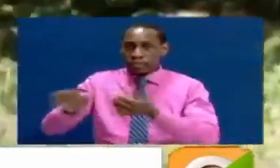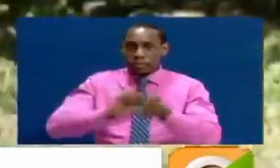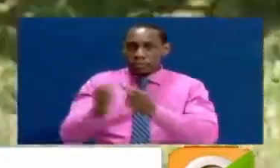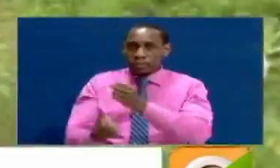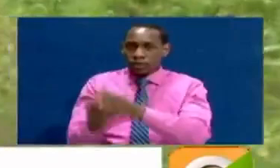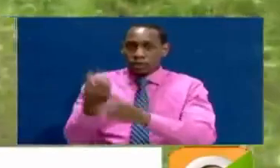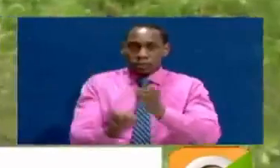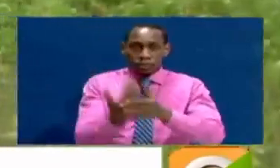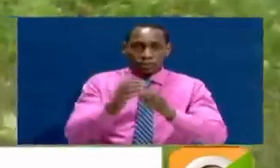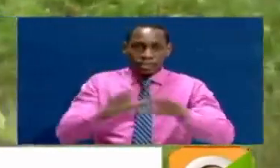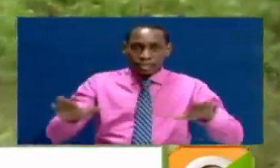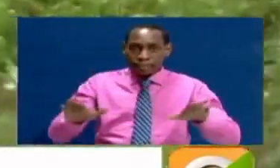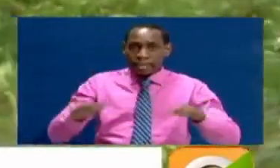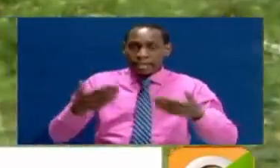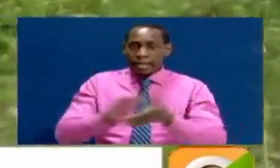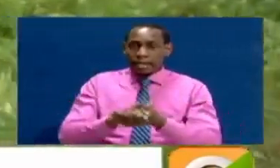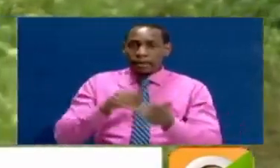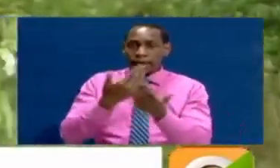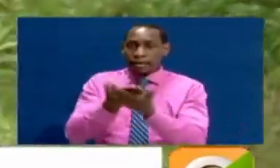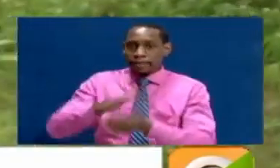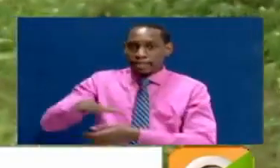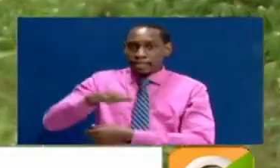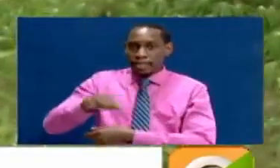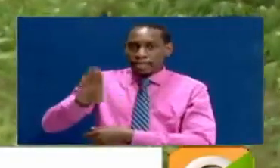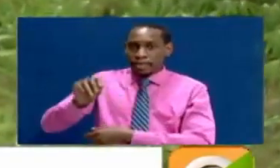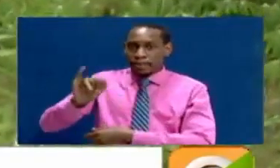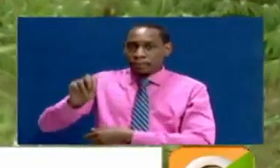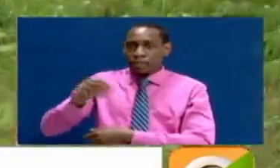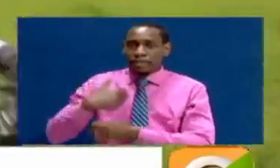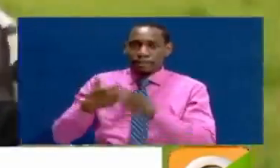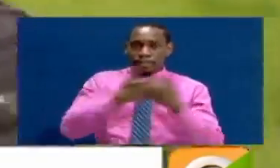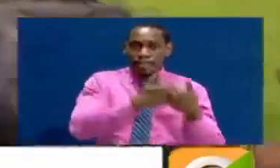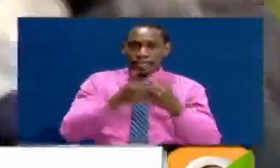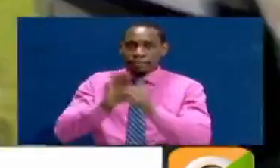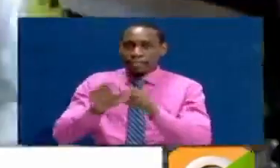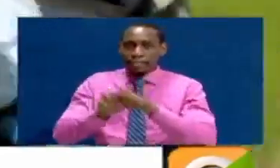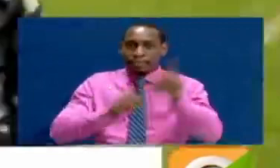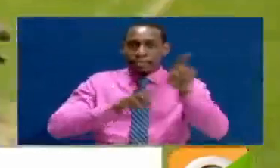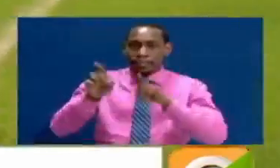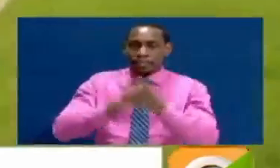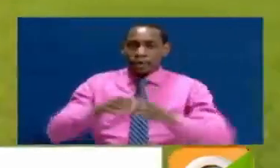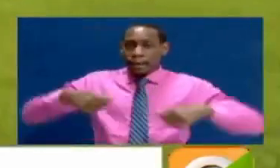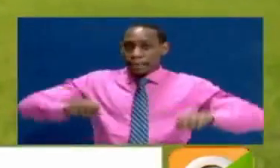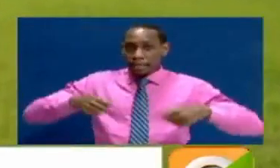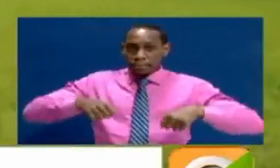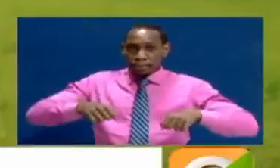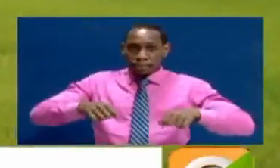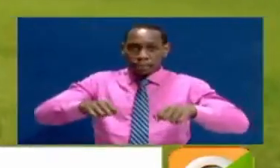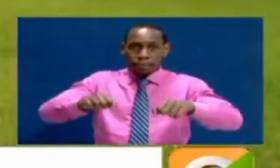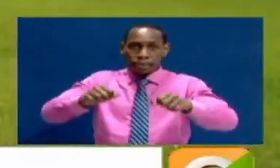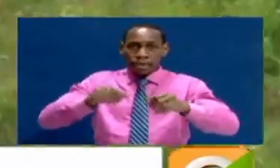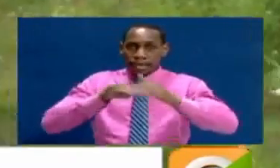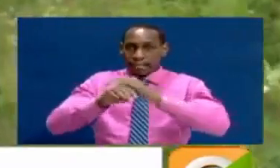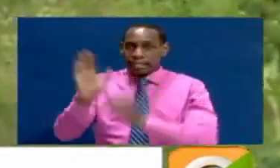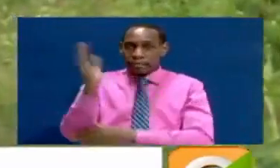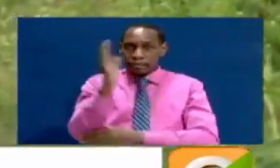mimea mashambani, safari ya kufika maeneo ya Boni na changamoto nyingi, ni safari ya kutumia pikipiki kupitia ndani